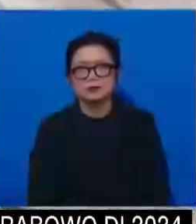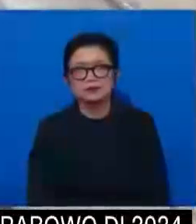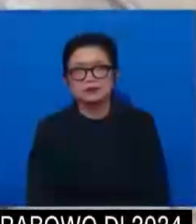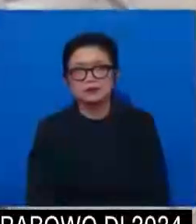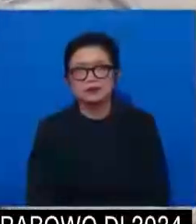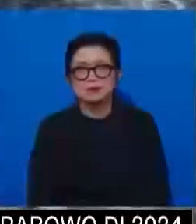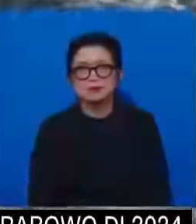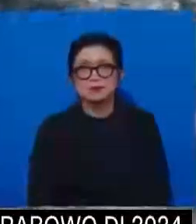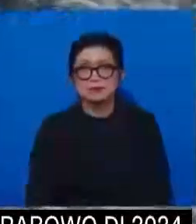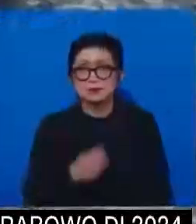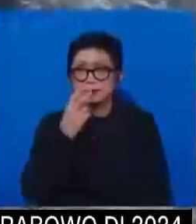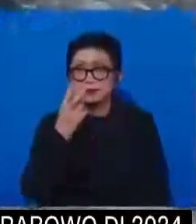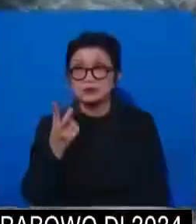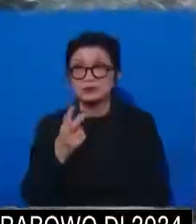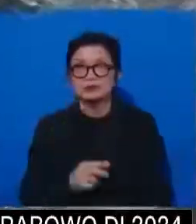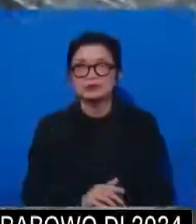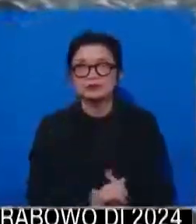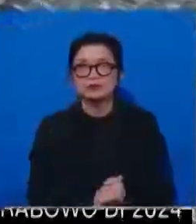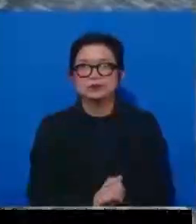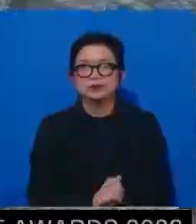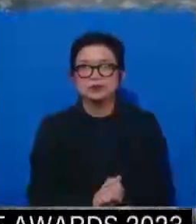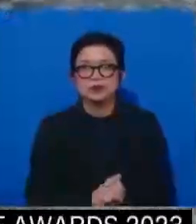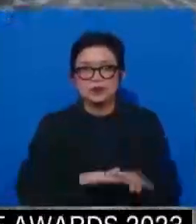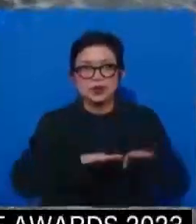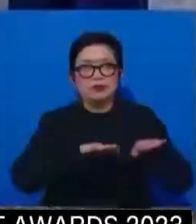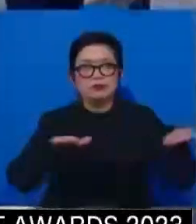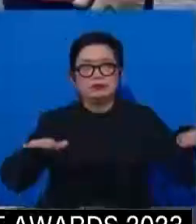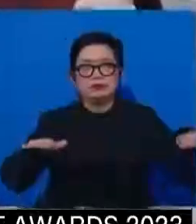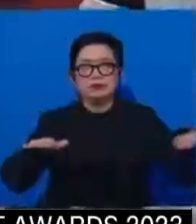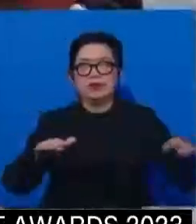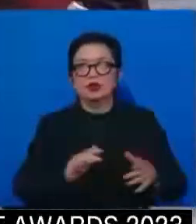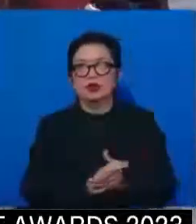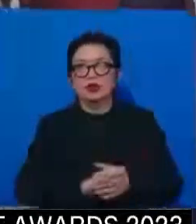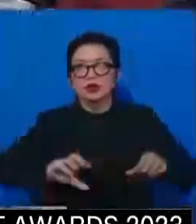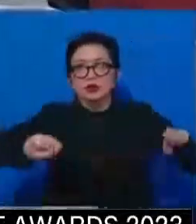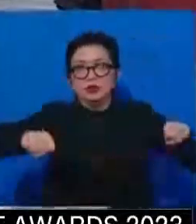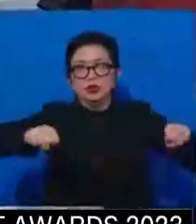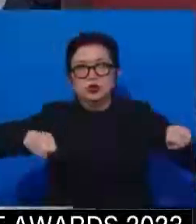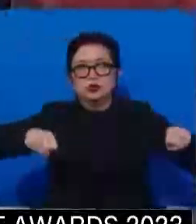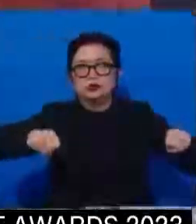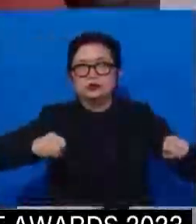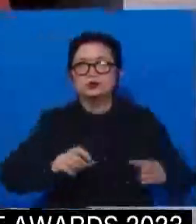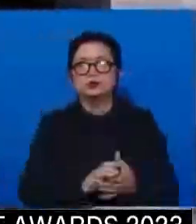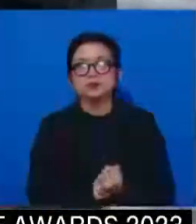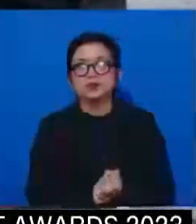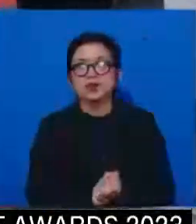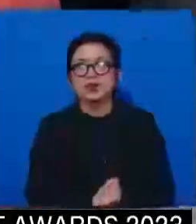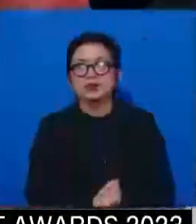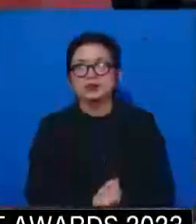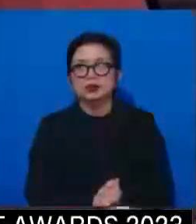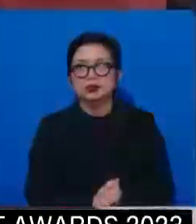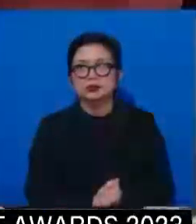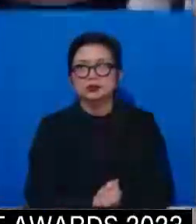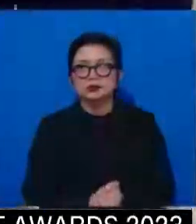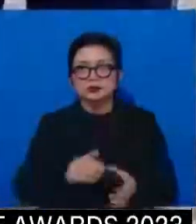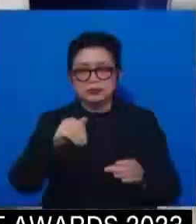Kondisi hamparan lokasi pembuatan garam yang luas membuat proses panen membutuhkan jasa angkut sepeda motor seperti ini. Garam yang sudah dipanen